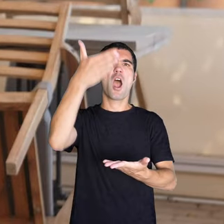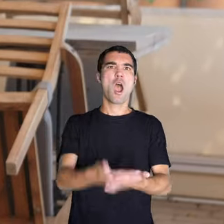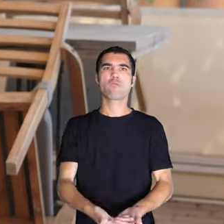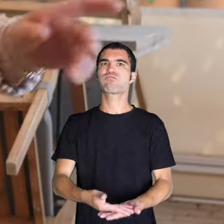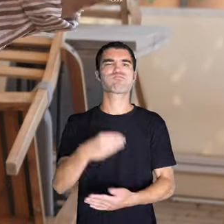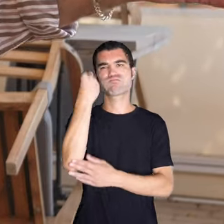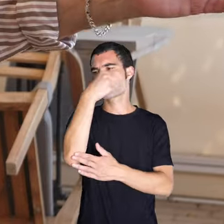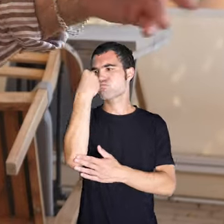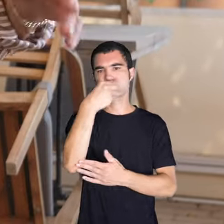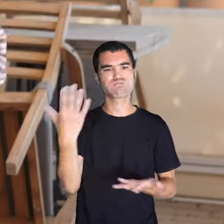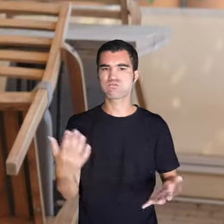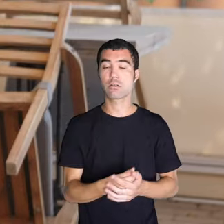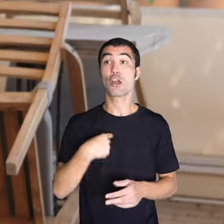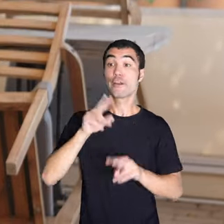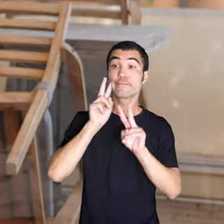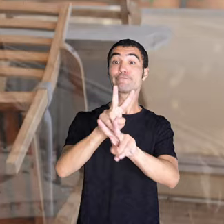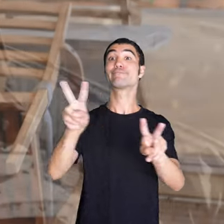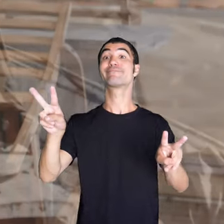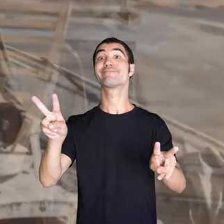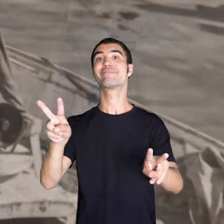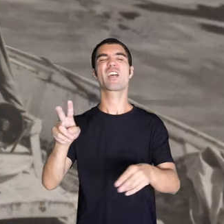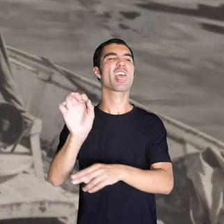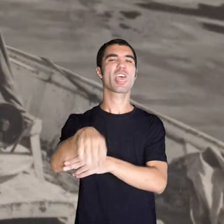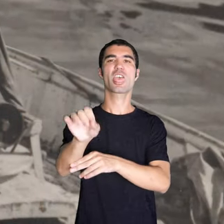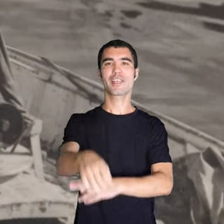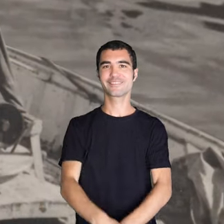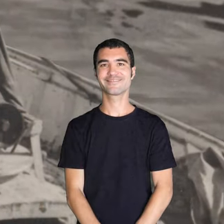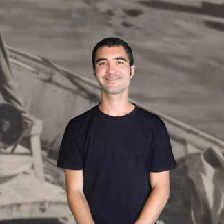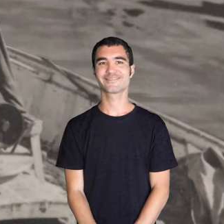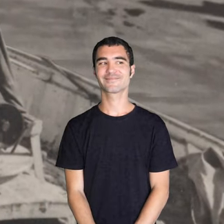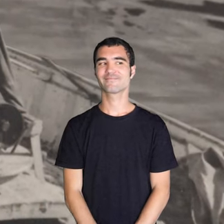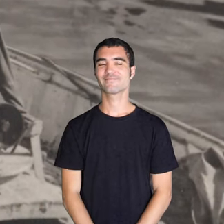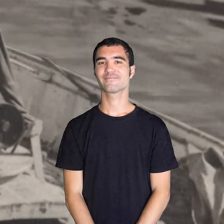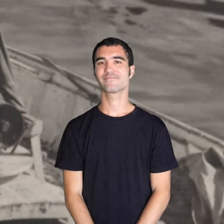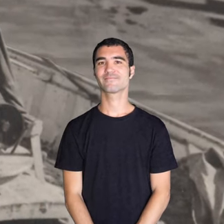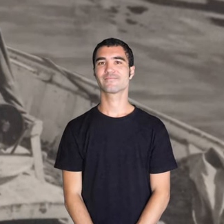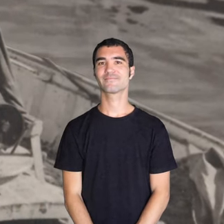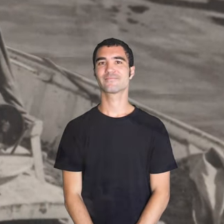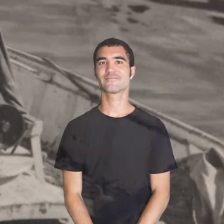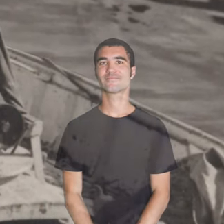La veig, però l'he avorrido.